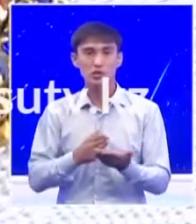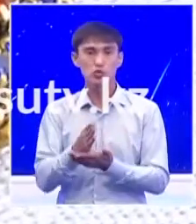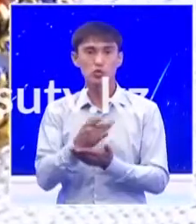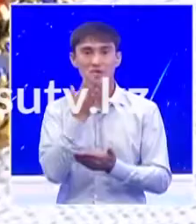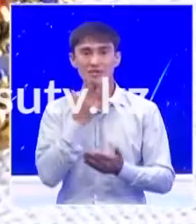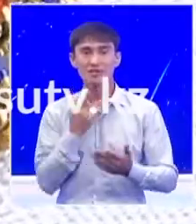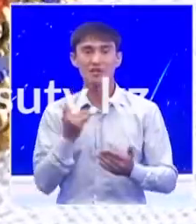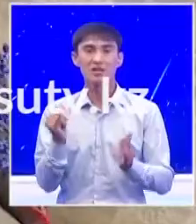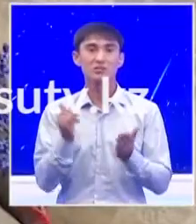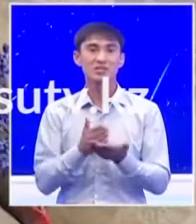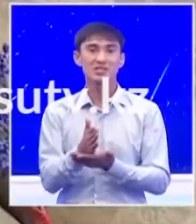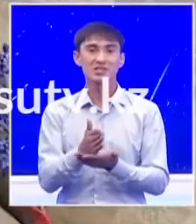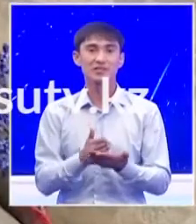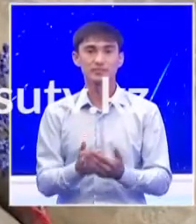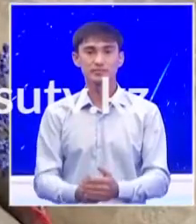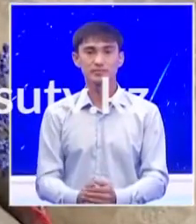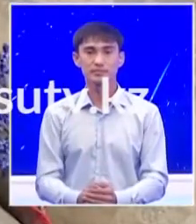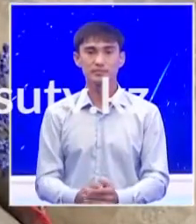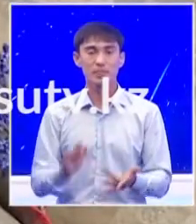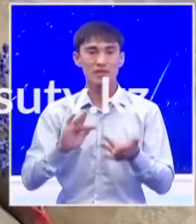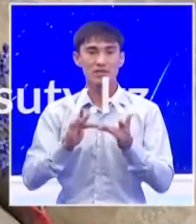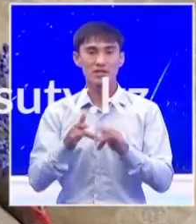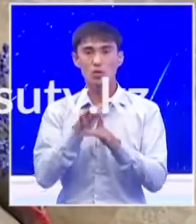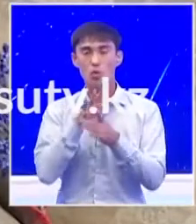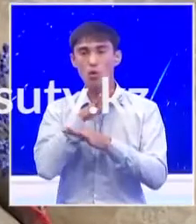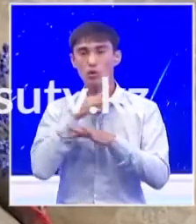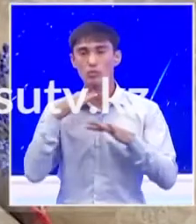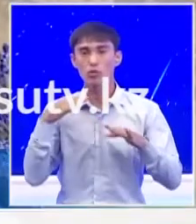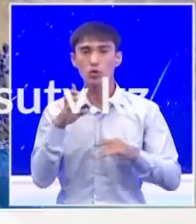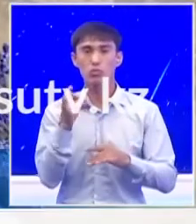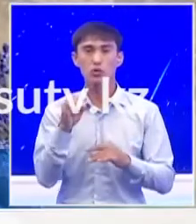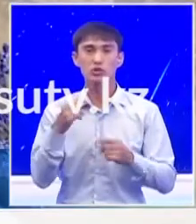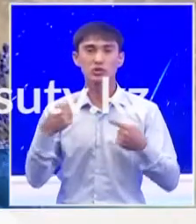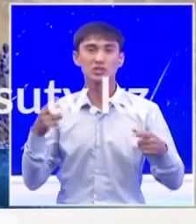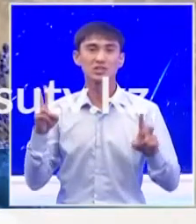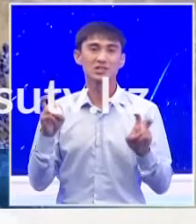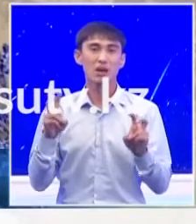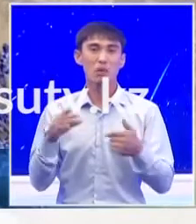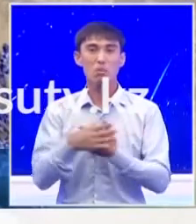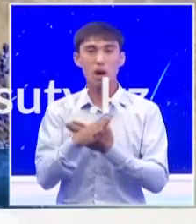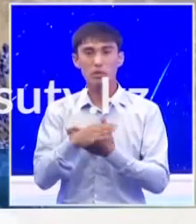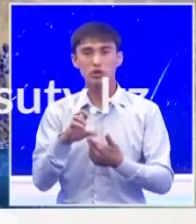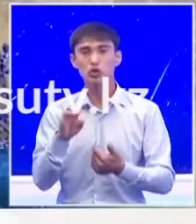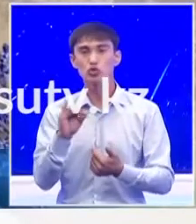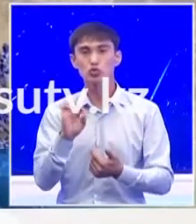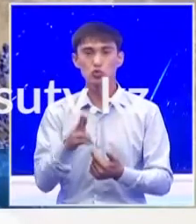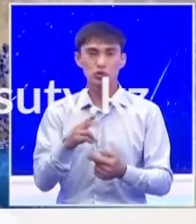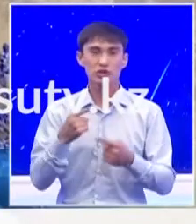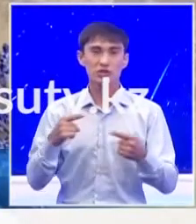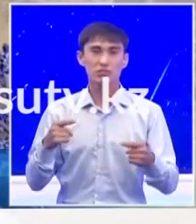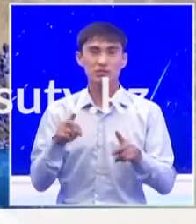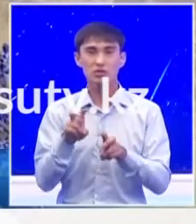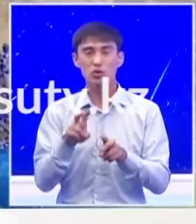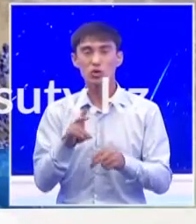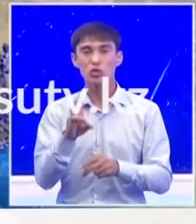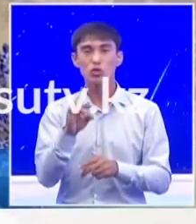национальном стиле. В интернете очень много брошей, все на различные темы, и бабочки, и жучки, и ноты,